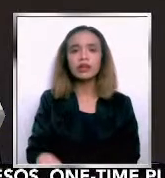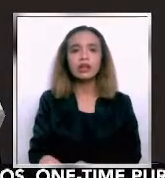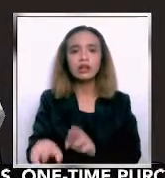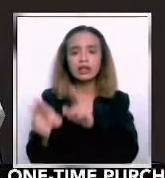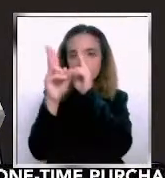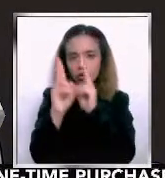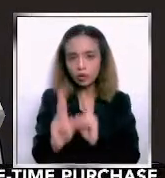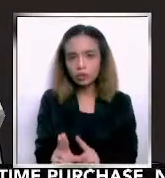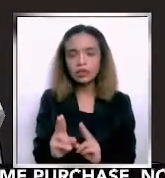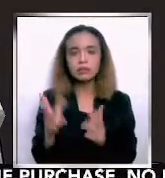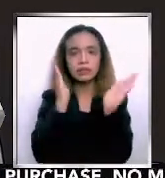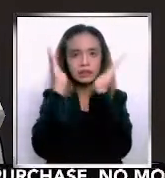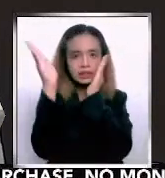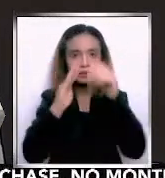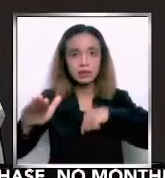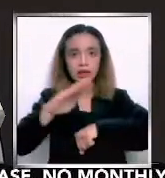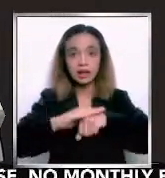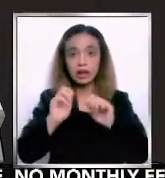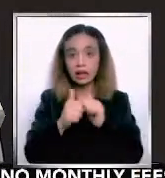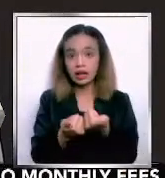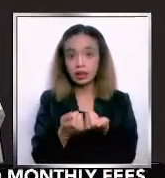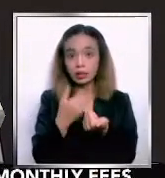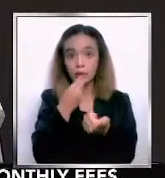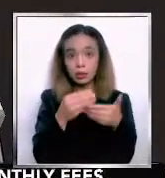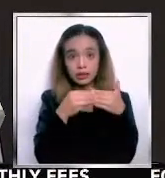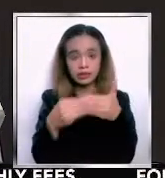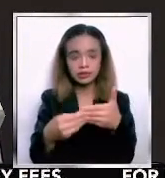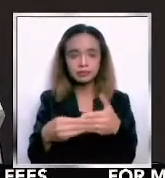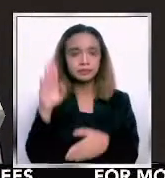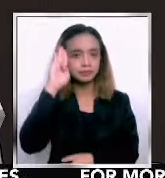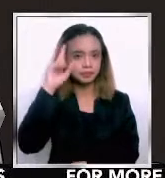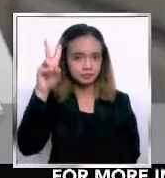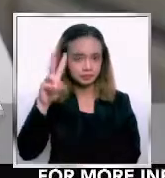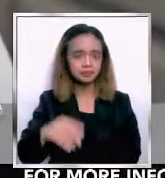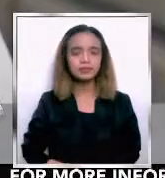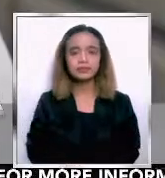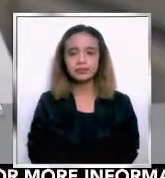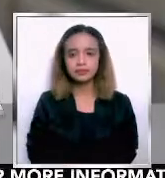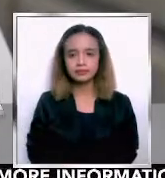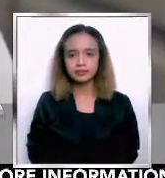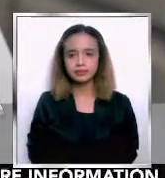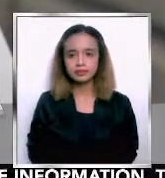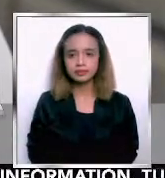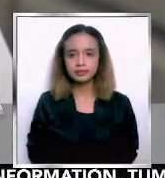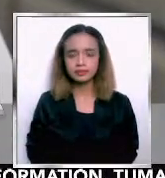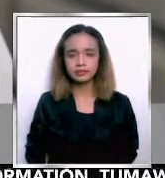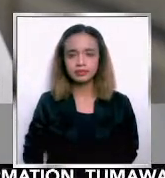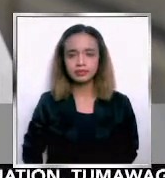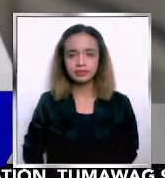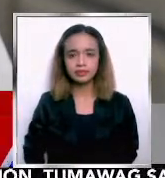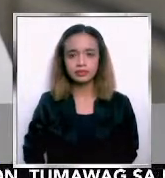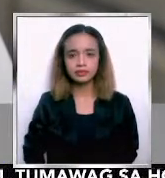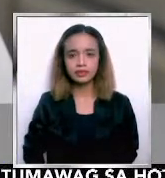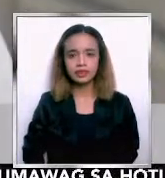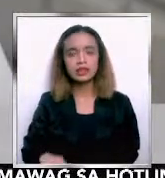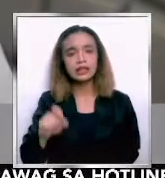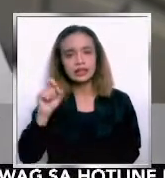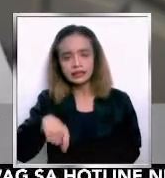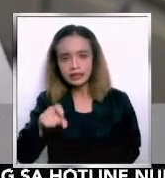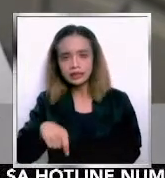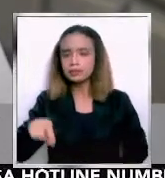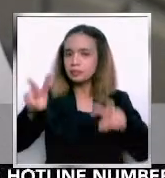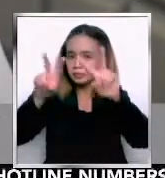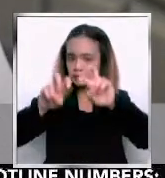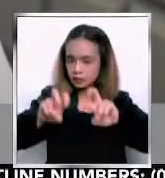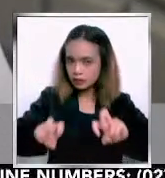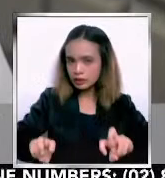ilalim ng pamumuno ni Marcos. kailangan maging masusi ang ating pagkilatis at